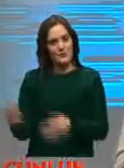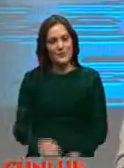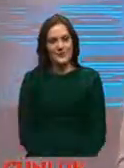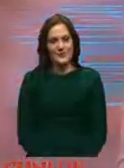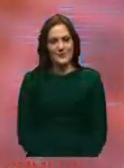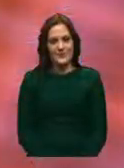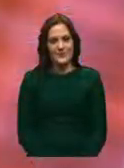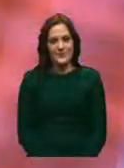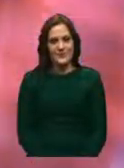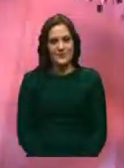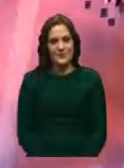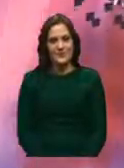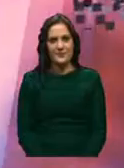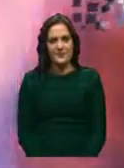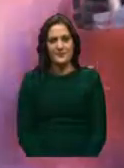lütfen.